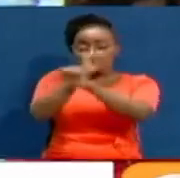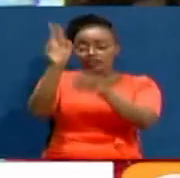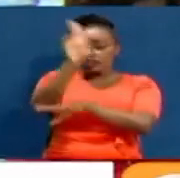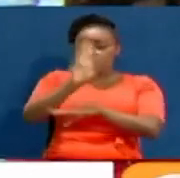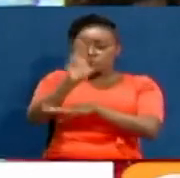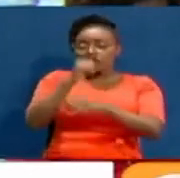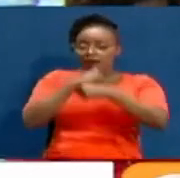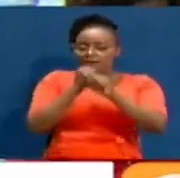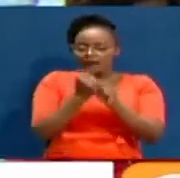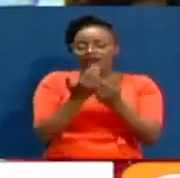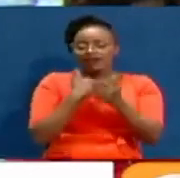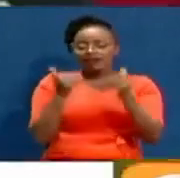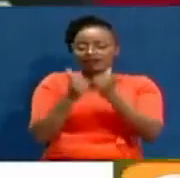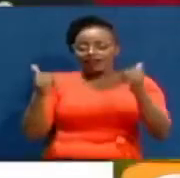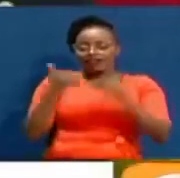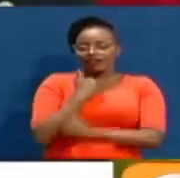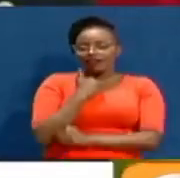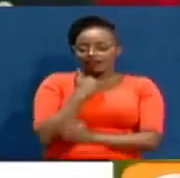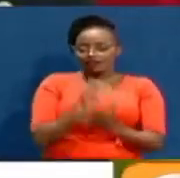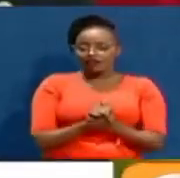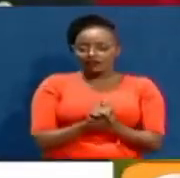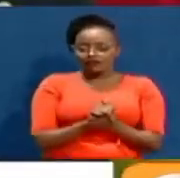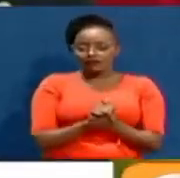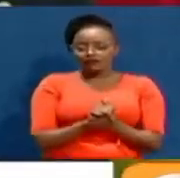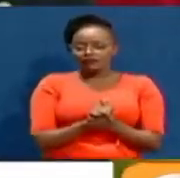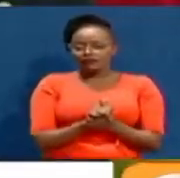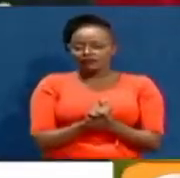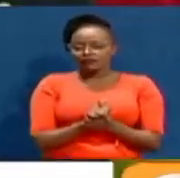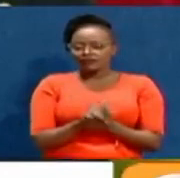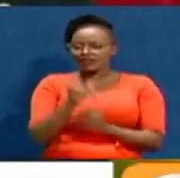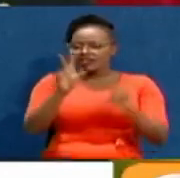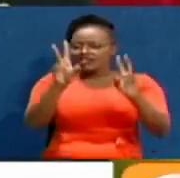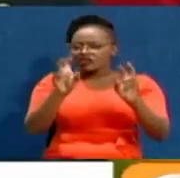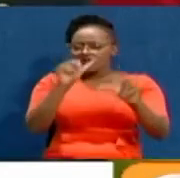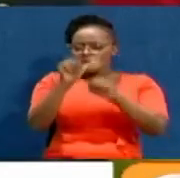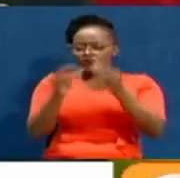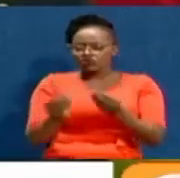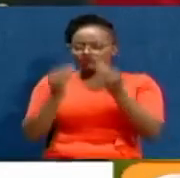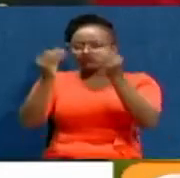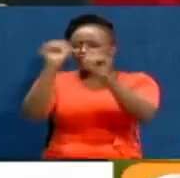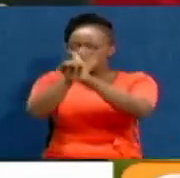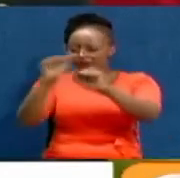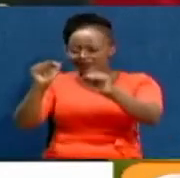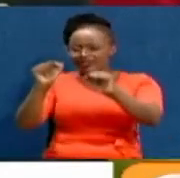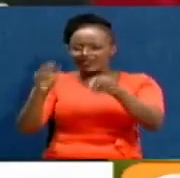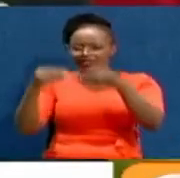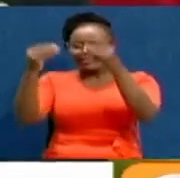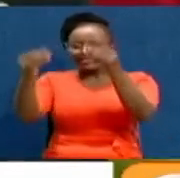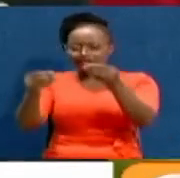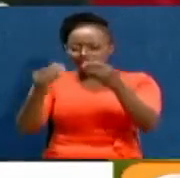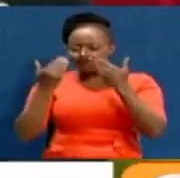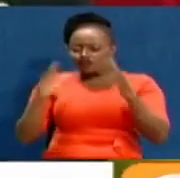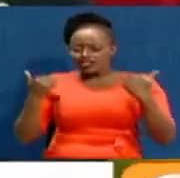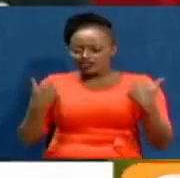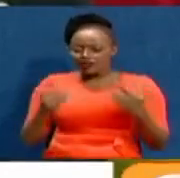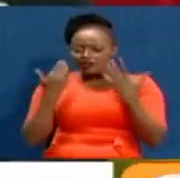swala lililozidisha nyufa baina yao. Race ni hii, ni ile ya kuhandover, unajua? Eh?